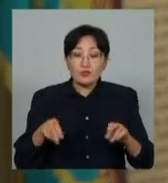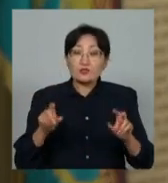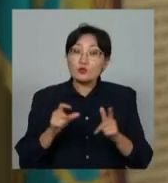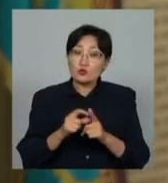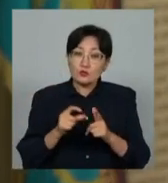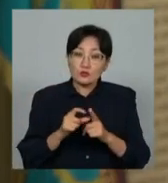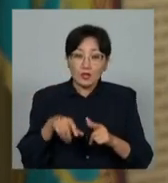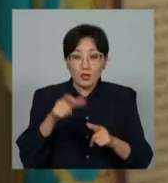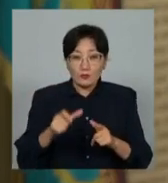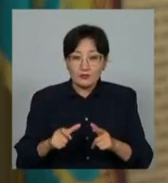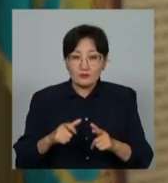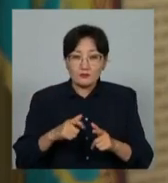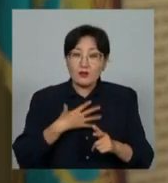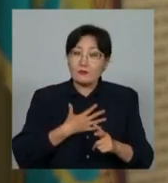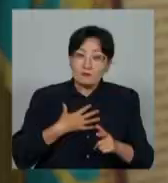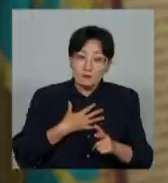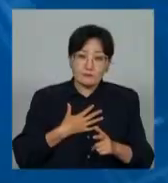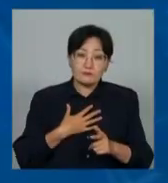өзі адамды тебірентуге тиіс.